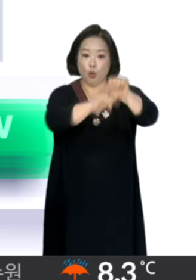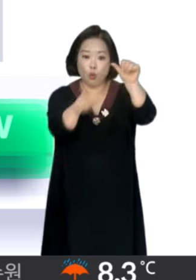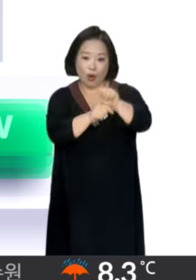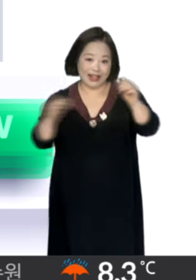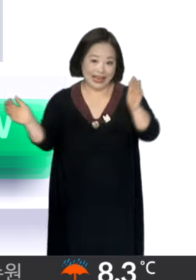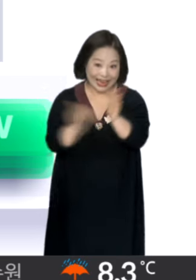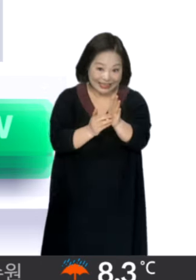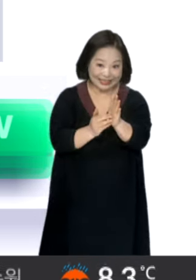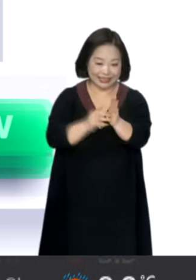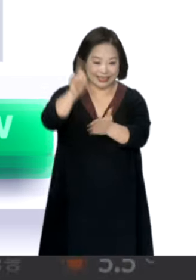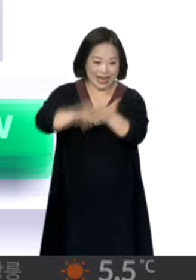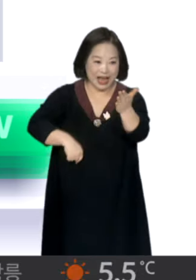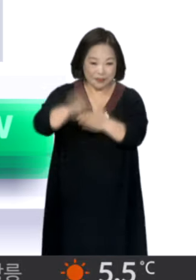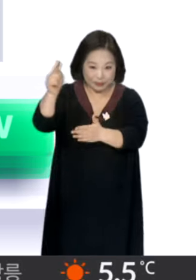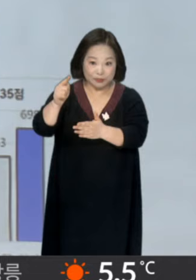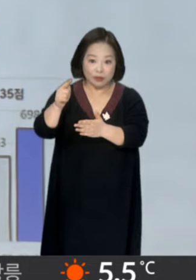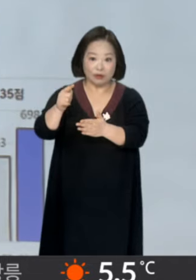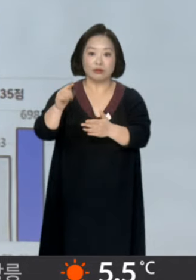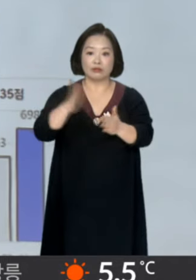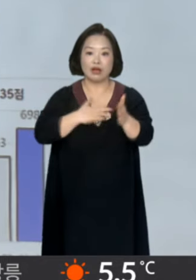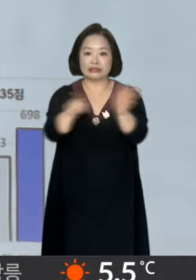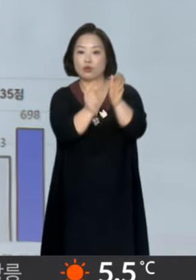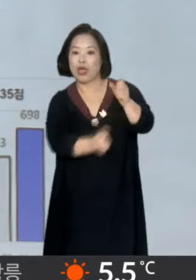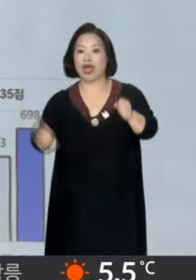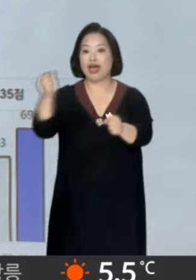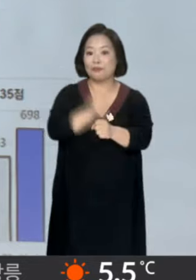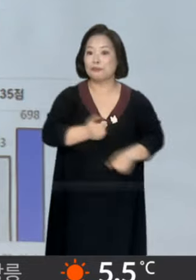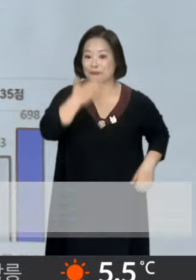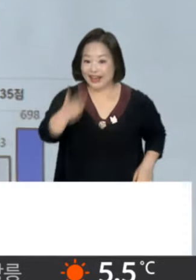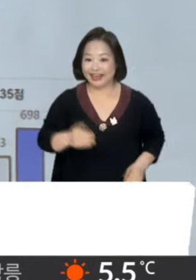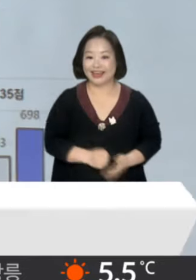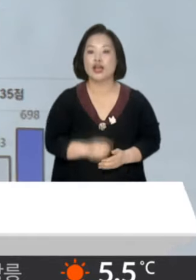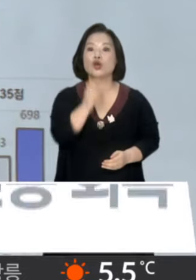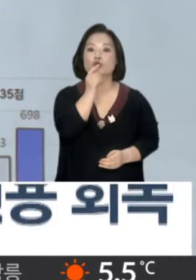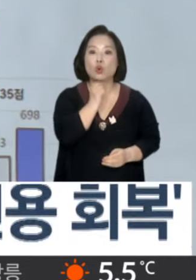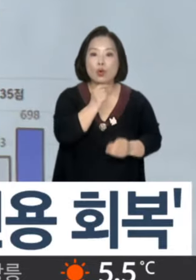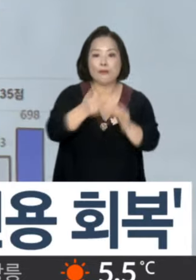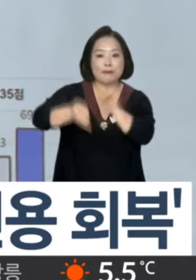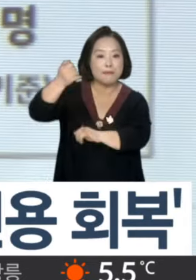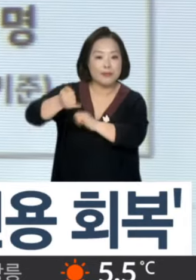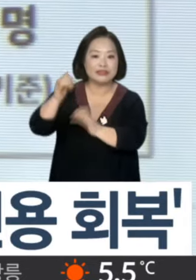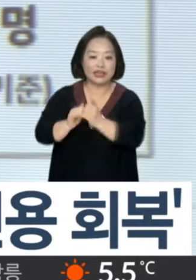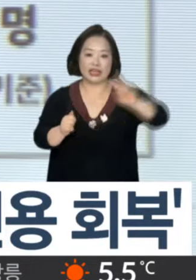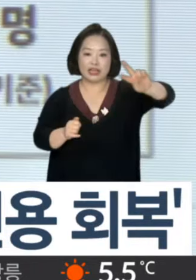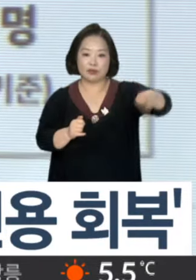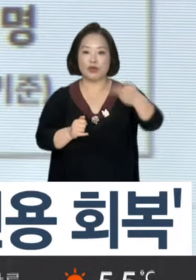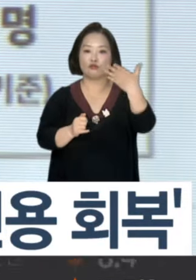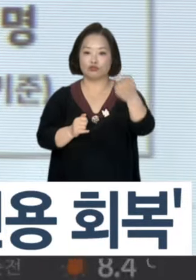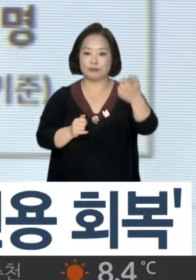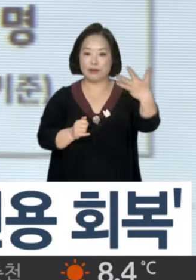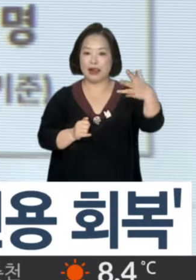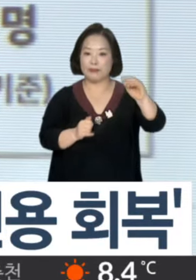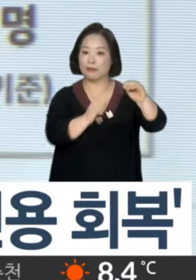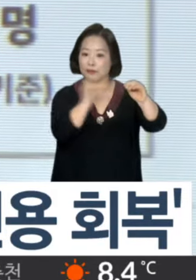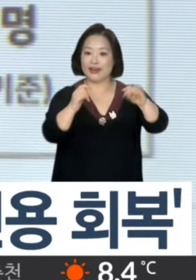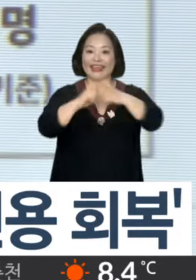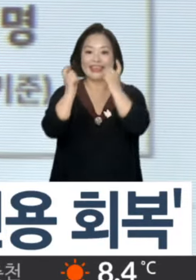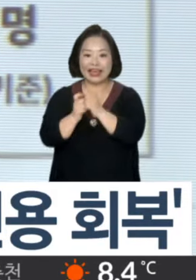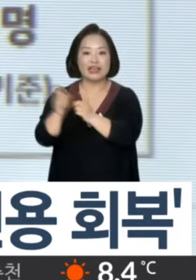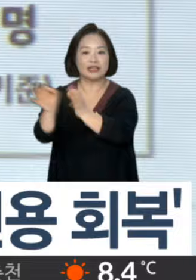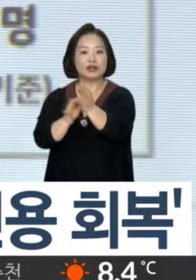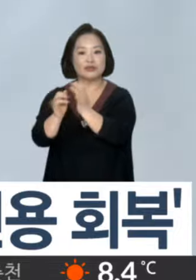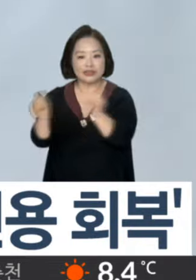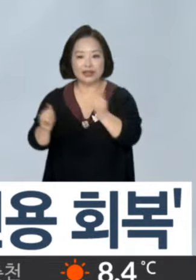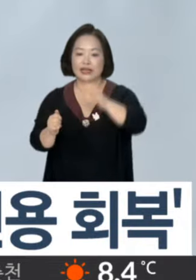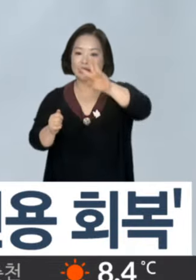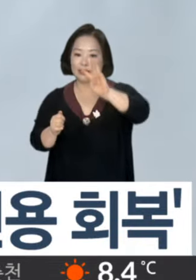모두 갚으면 혜택받을 수 있습니다. 해당 기간 소액 연체자는 개인 298만 명, 개인사업자 31만